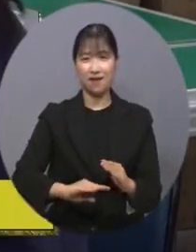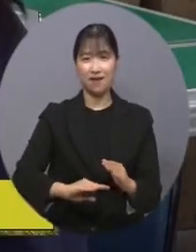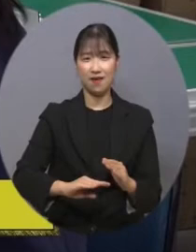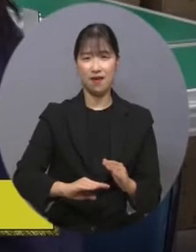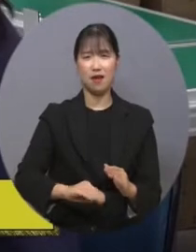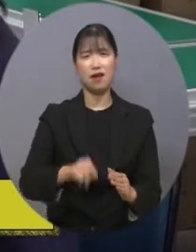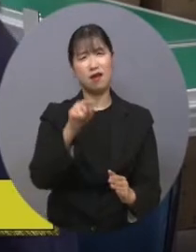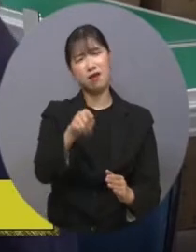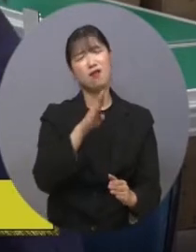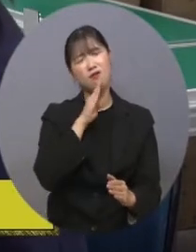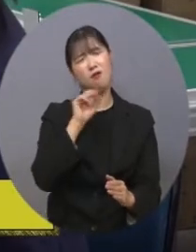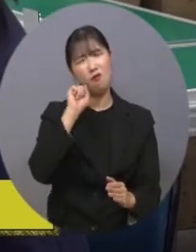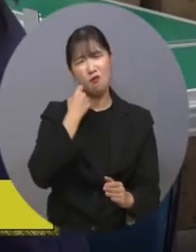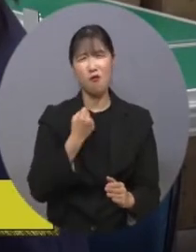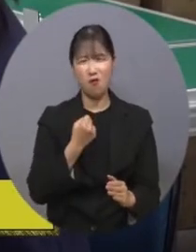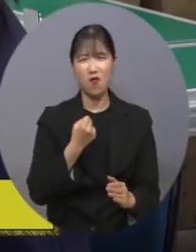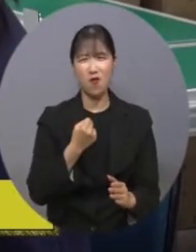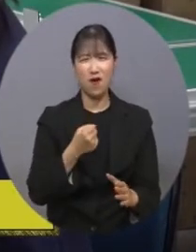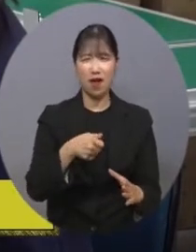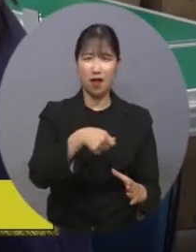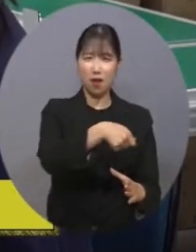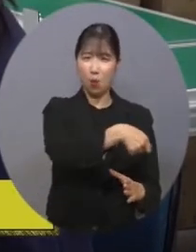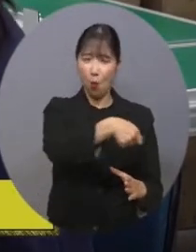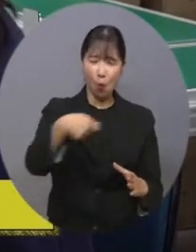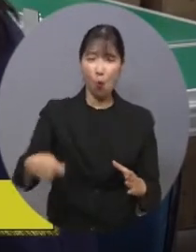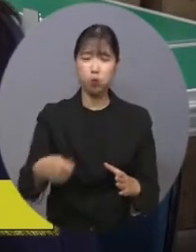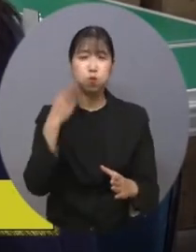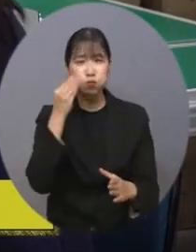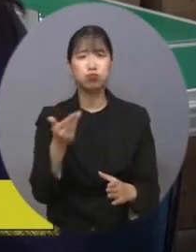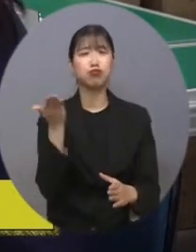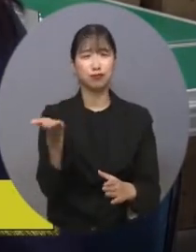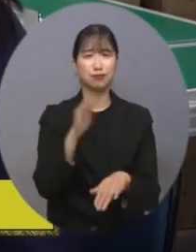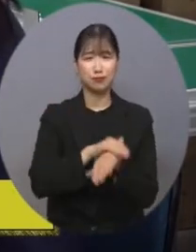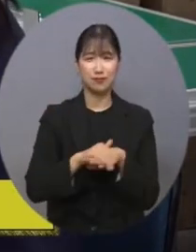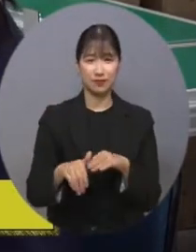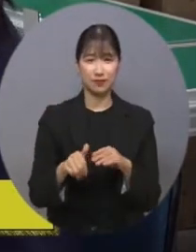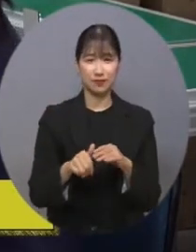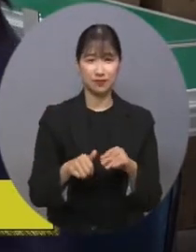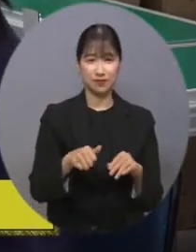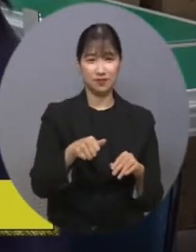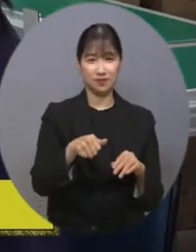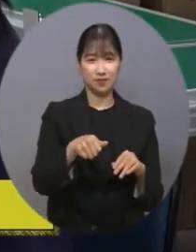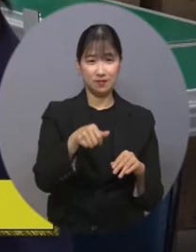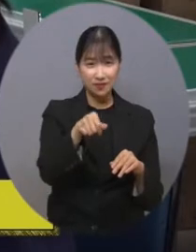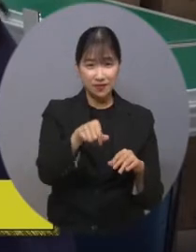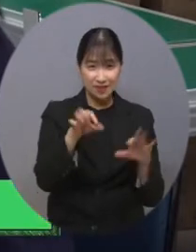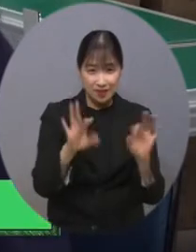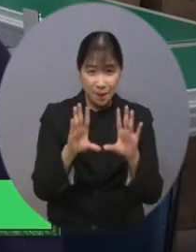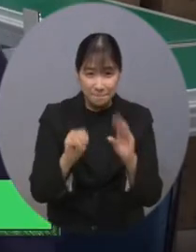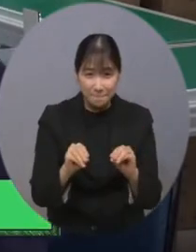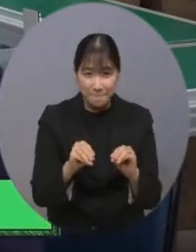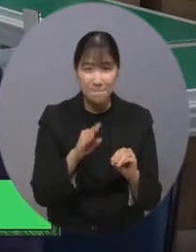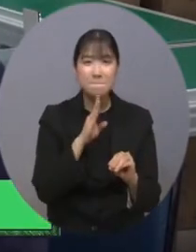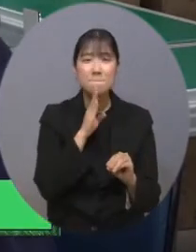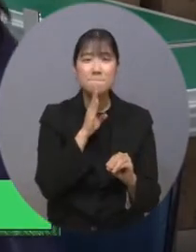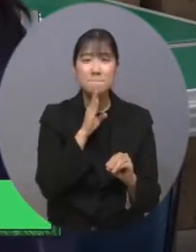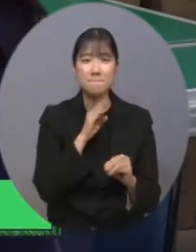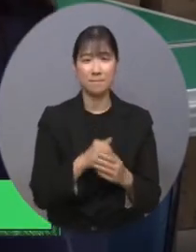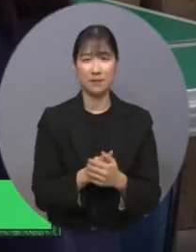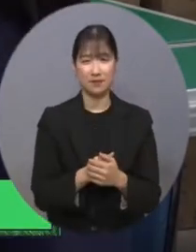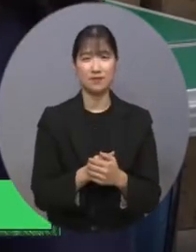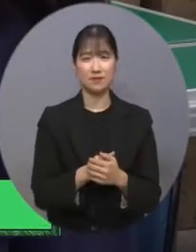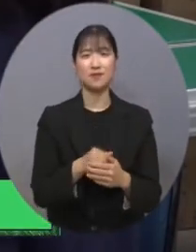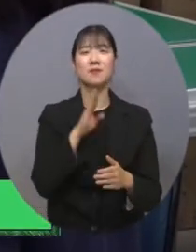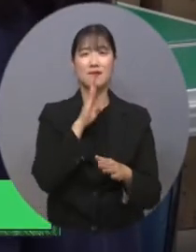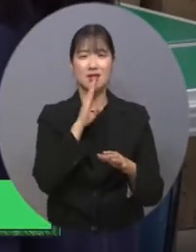아, 이거 조금 제가 많이 어려워하는데 이거 되게 잘하시더라고요. 약간 봤더니 여기서 한번 멈추시더라고요. 그쵸? 예, 이거를 반대